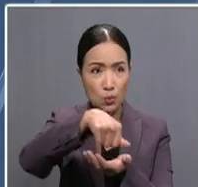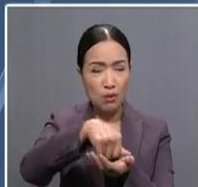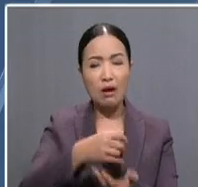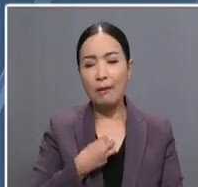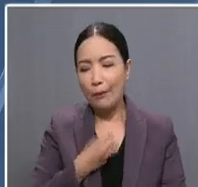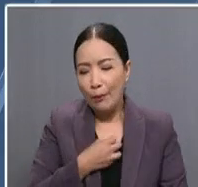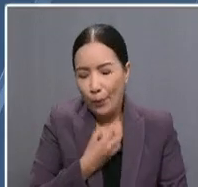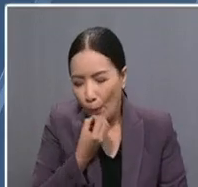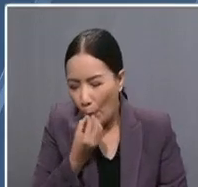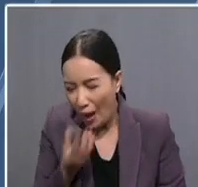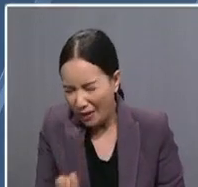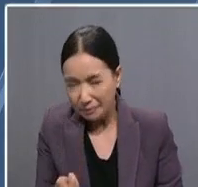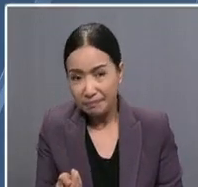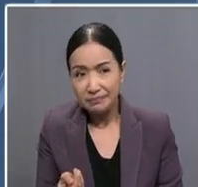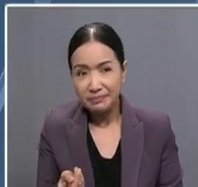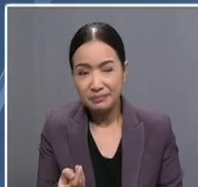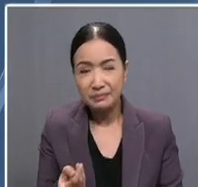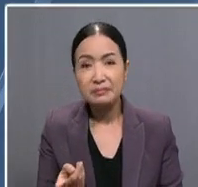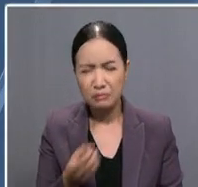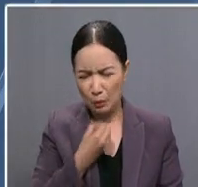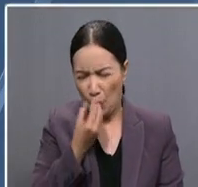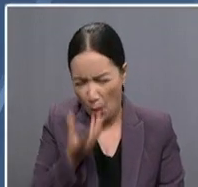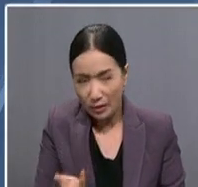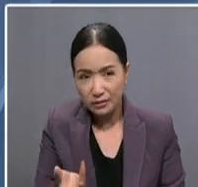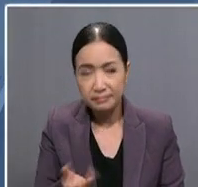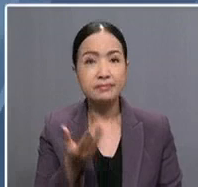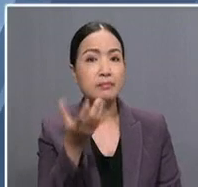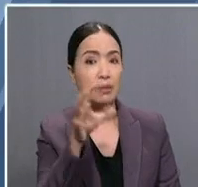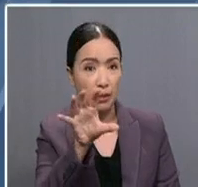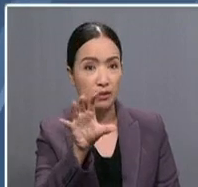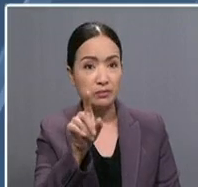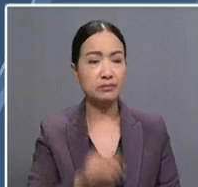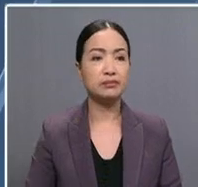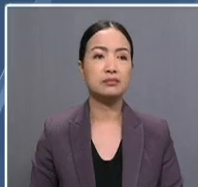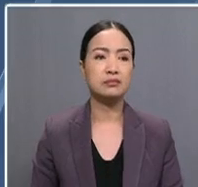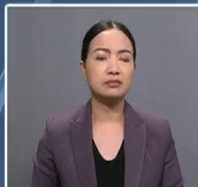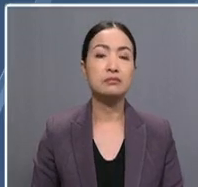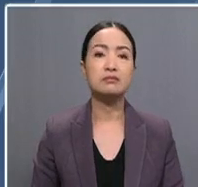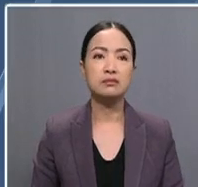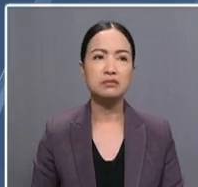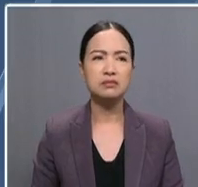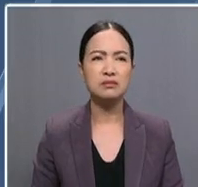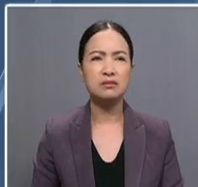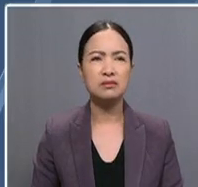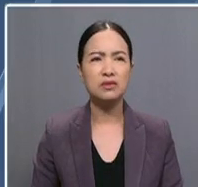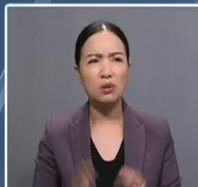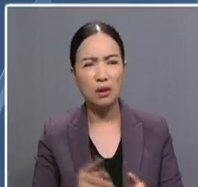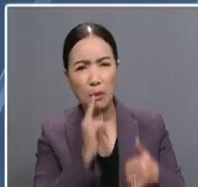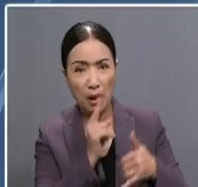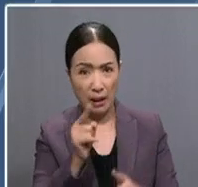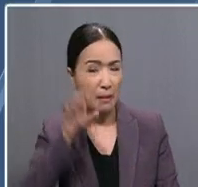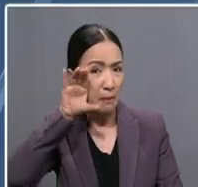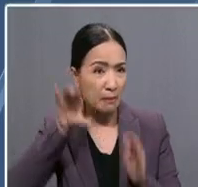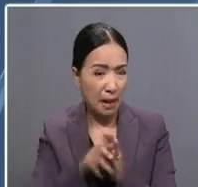กหน่อยนึงด้วยนะไปอ้วกหน่อยนึงด้วยเอามาโพสต์พอมาโพสต์คนก็ไปว่าเป็นภาพตัดต่อหรือเปล่า